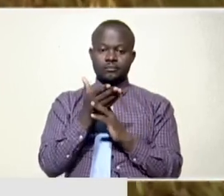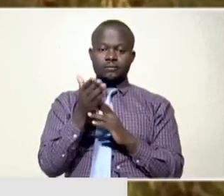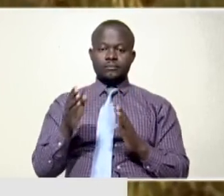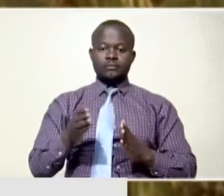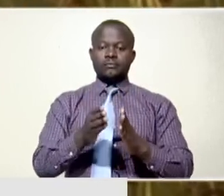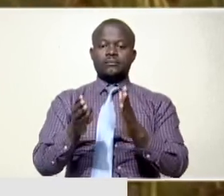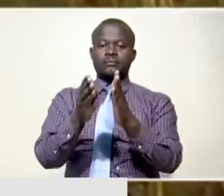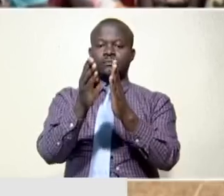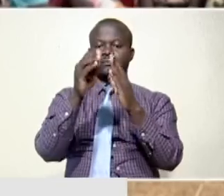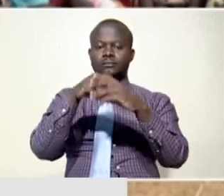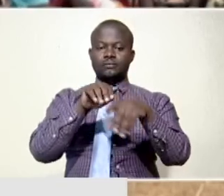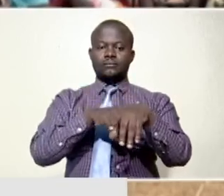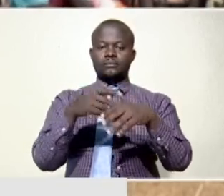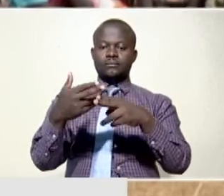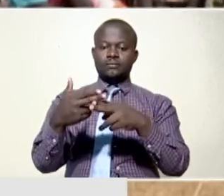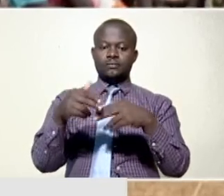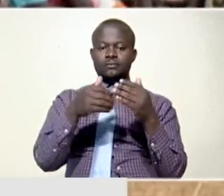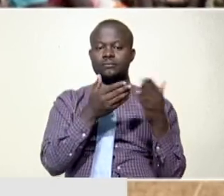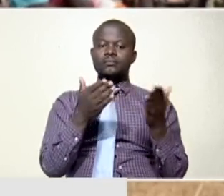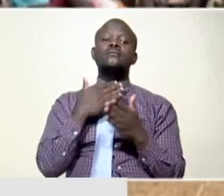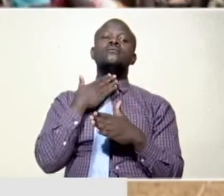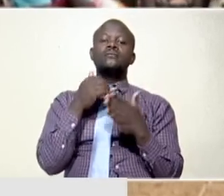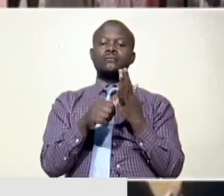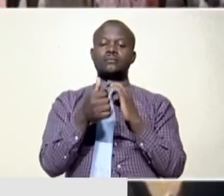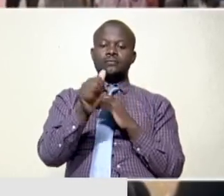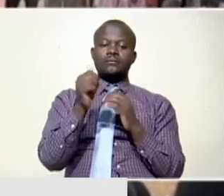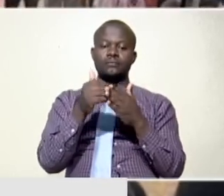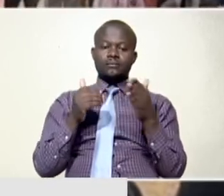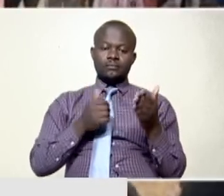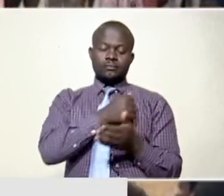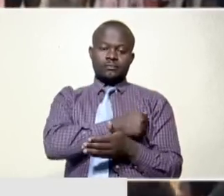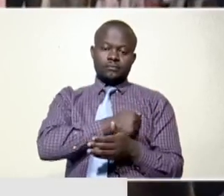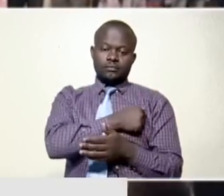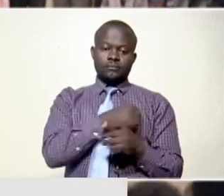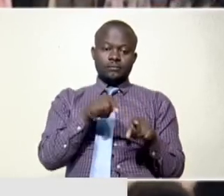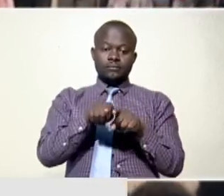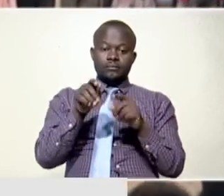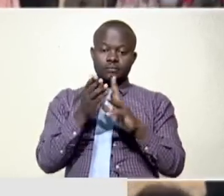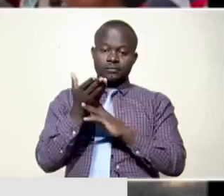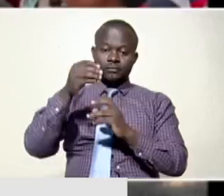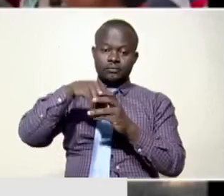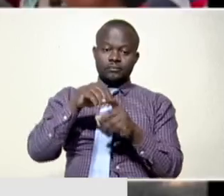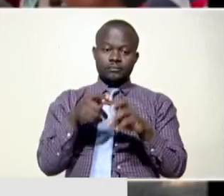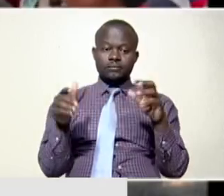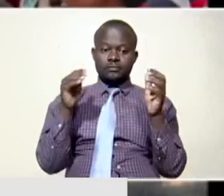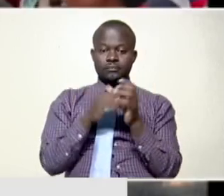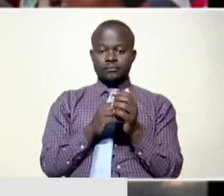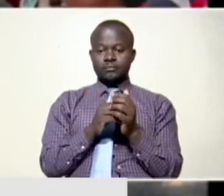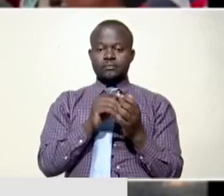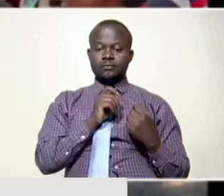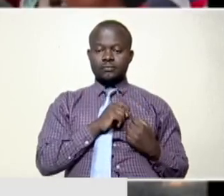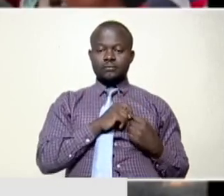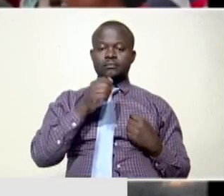muhanda mu gihe yendaga kwakira ibyifuzo n'ibibazo byabo yabanje kubiseguraho ko nawe yawunyuzemo kandi ababazwa